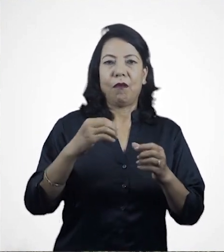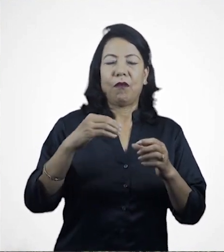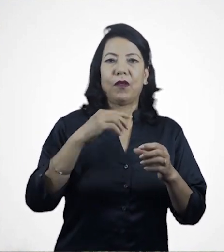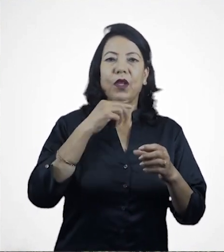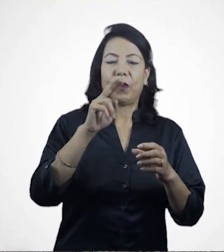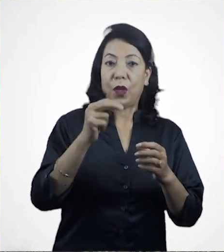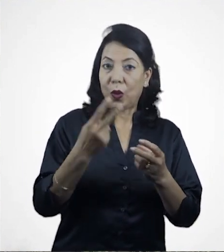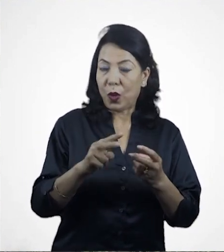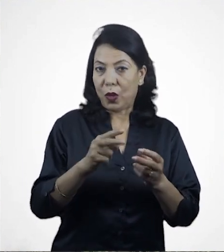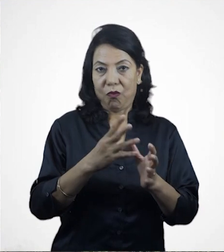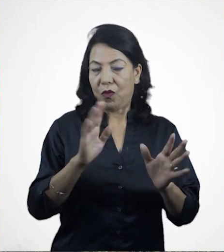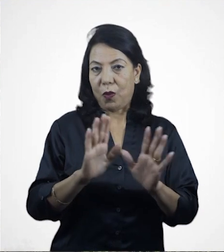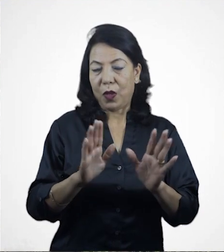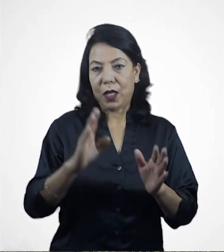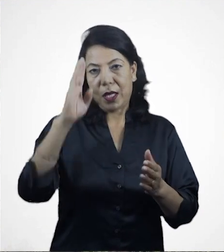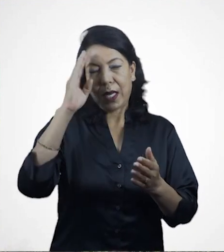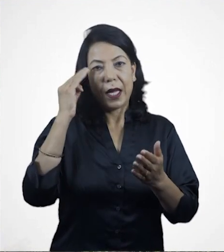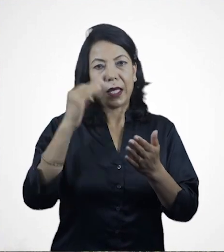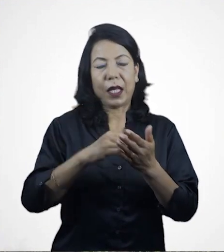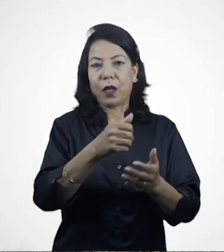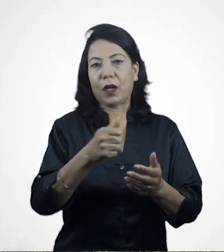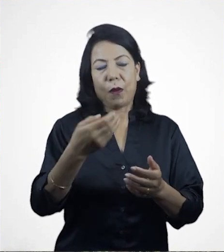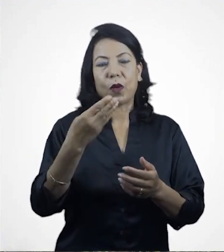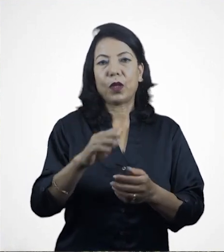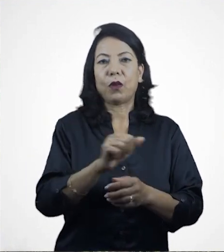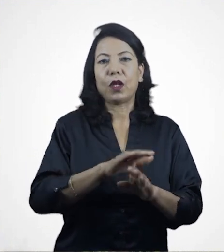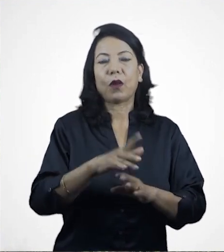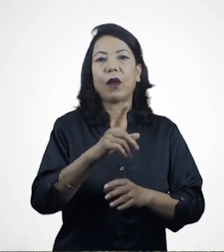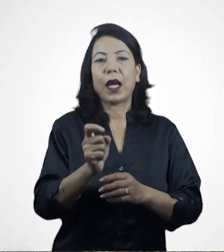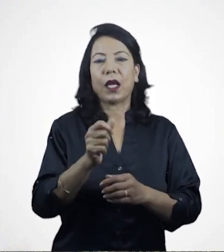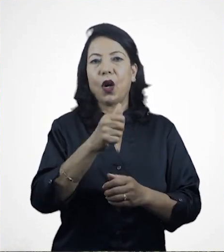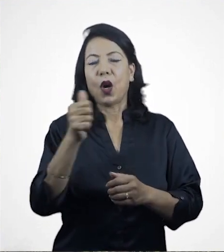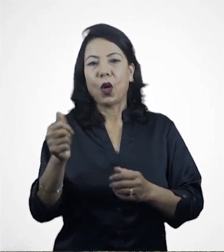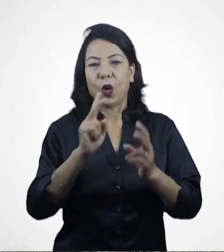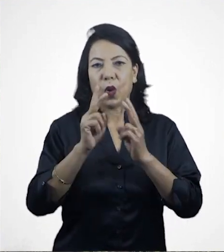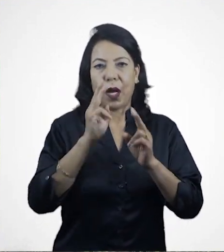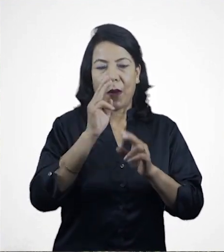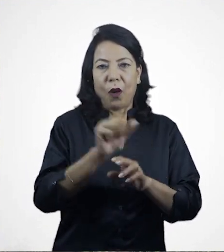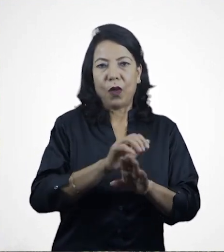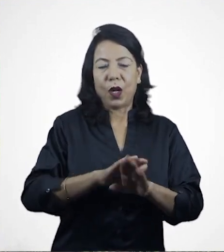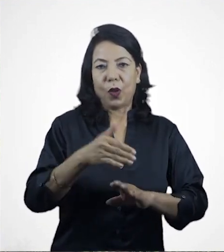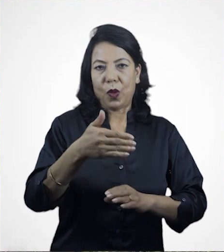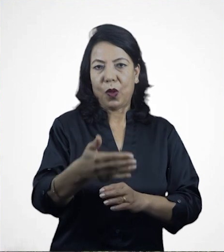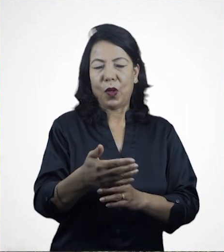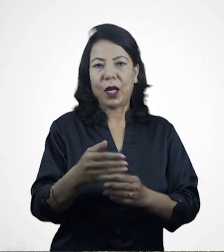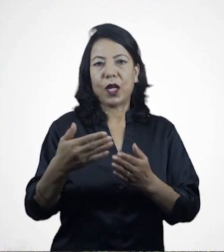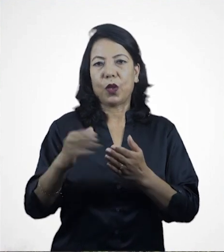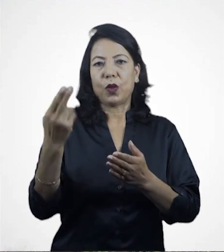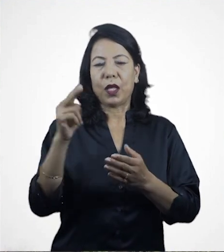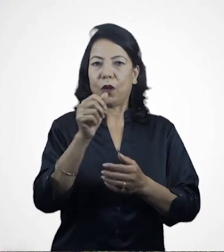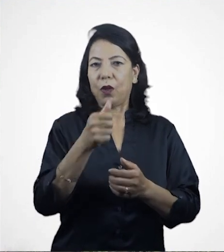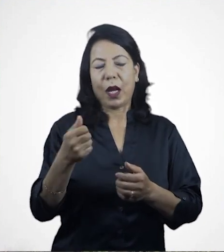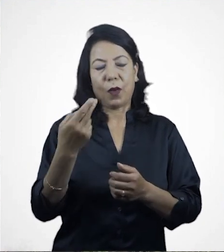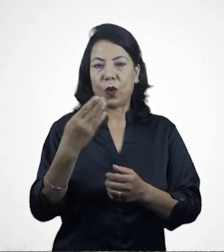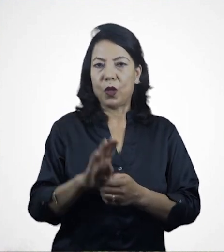तेस्तो चाहिए सरकार ले अली ध्यान दियेको रामरों थिया अरूर चीज मा उनियारूलाई छूट दियेको